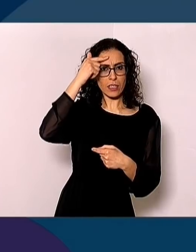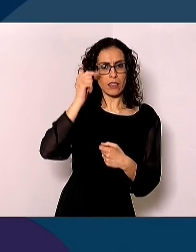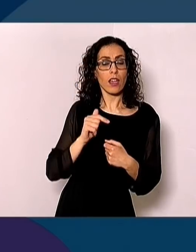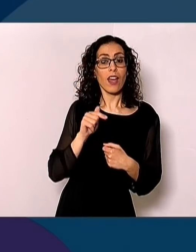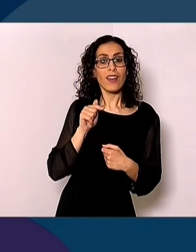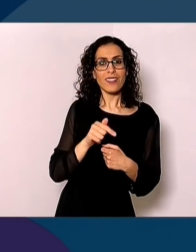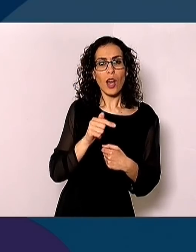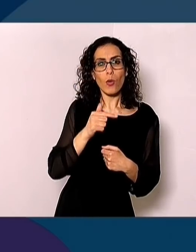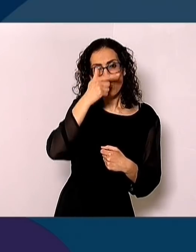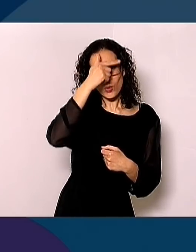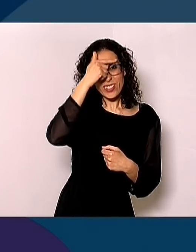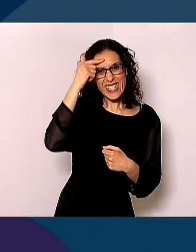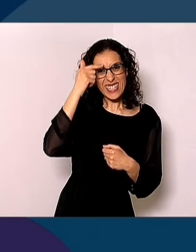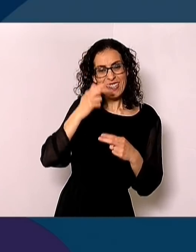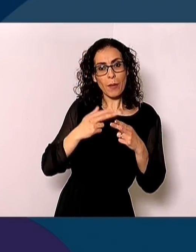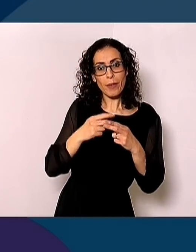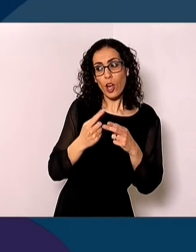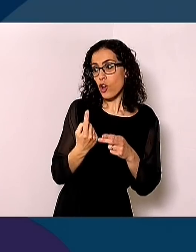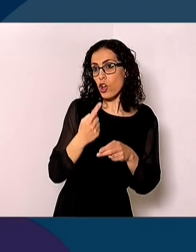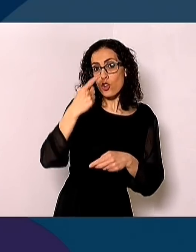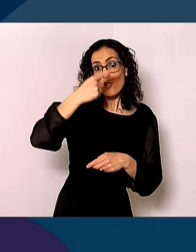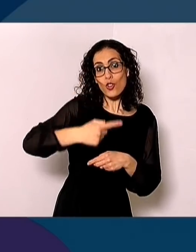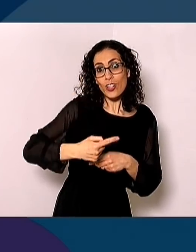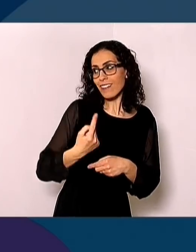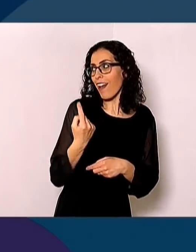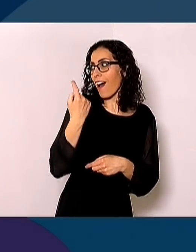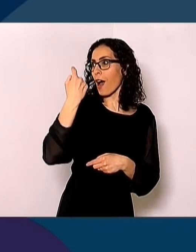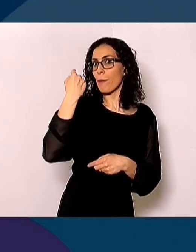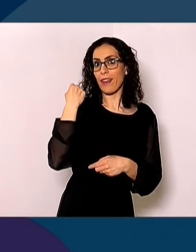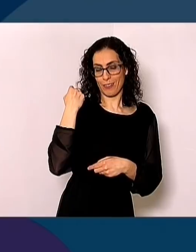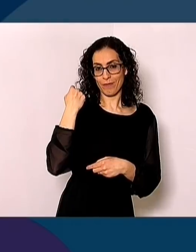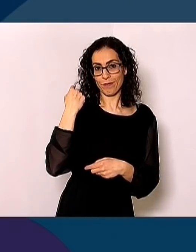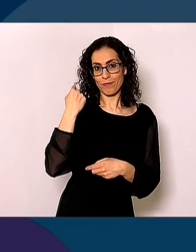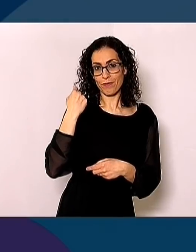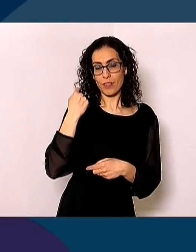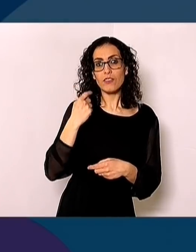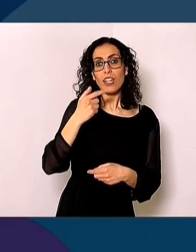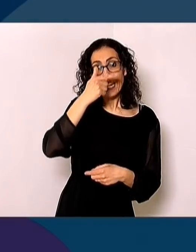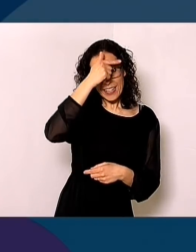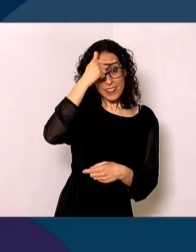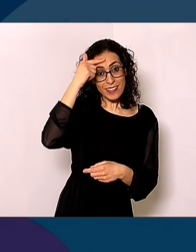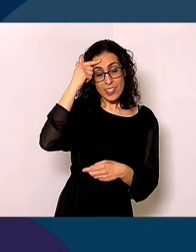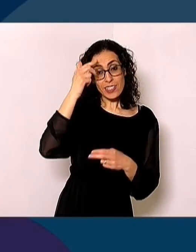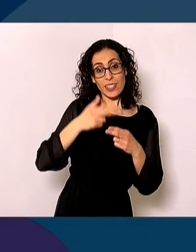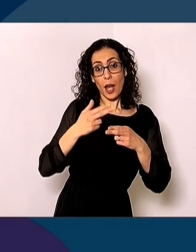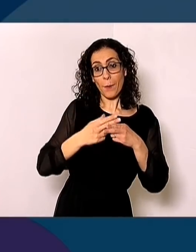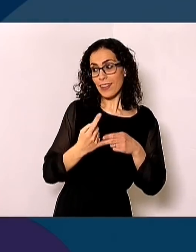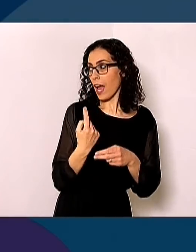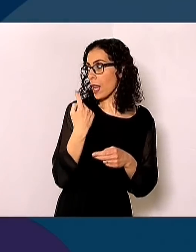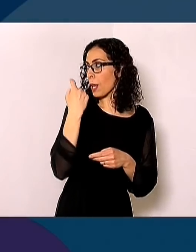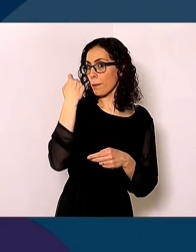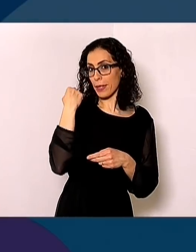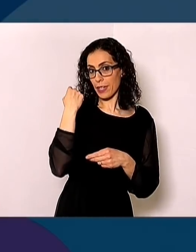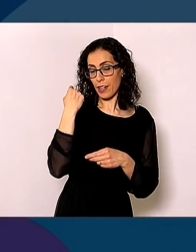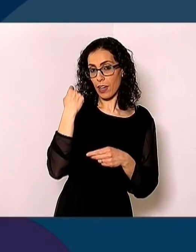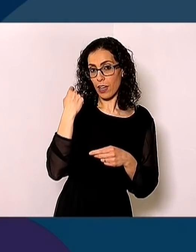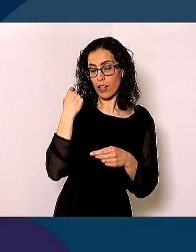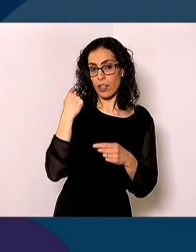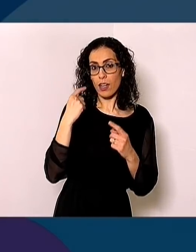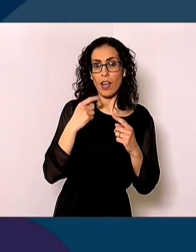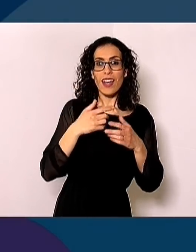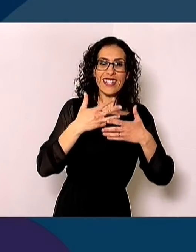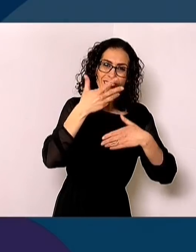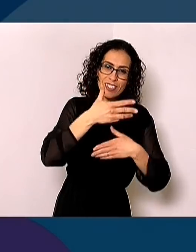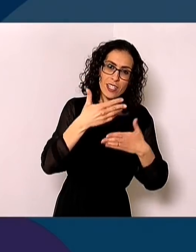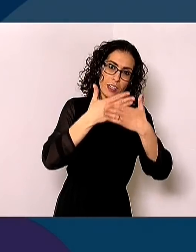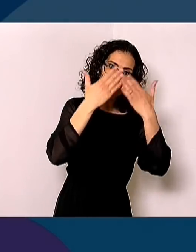dejjem tal-ġurnata ta' qabel. Jiġifieri hawnhekk jien qed nirrapportalkom it-test runs li jkunu ħarġu tal-bira tad-9